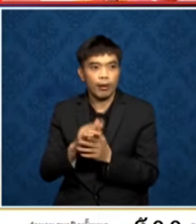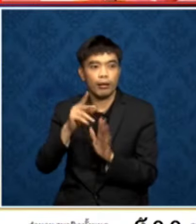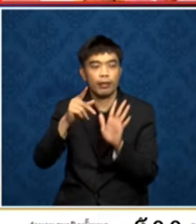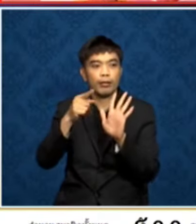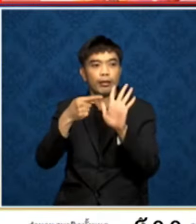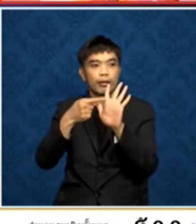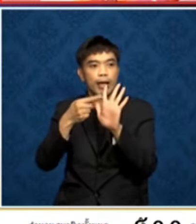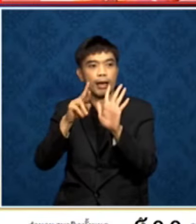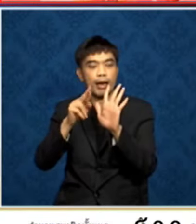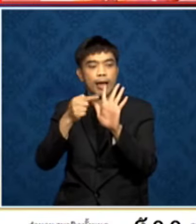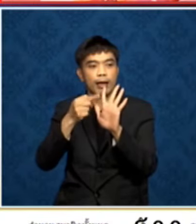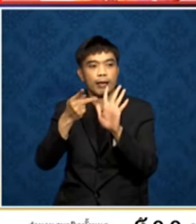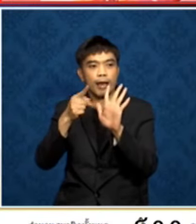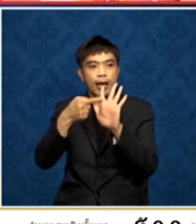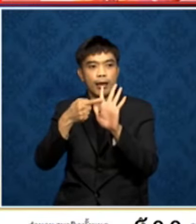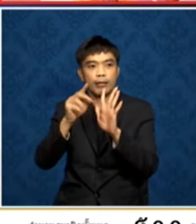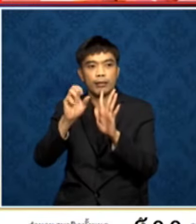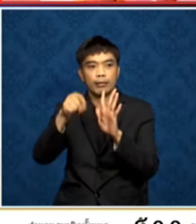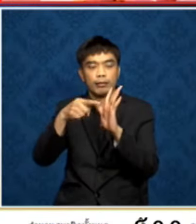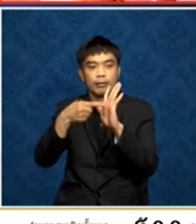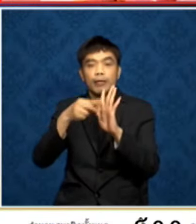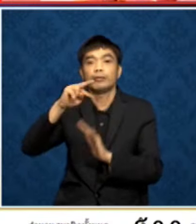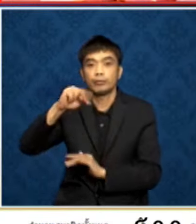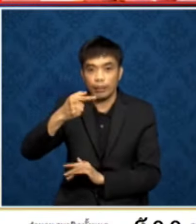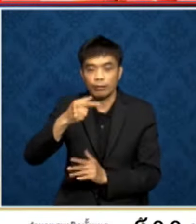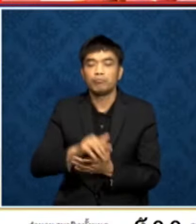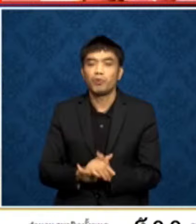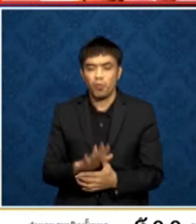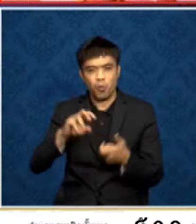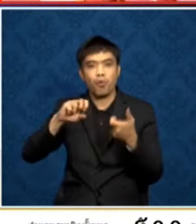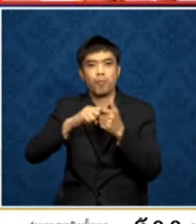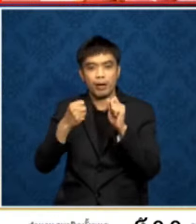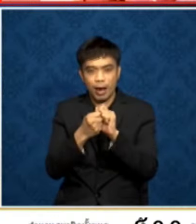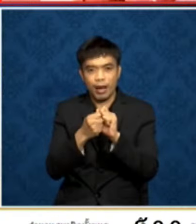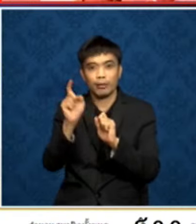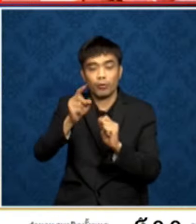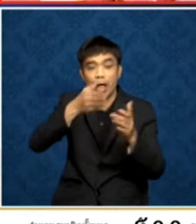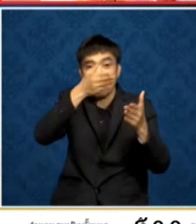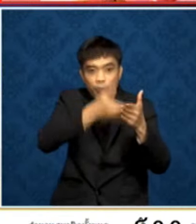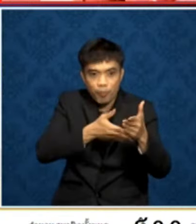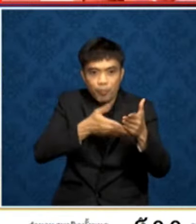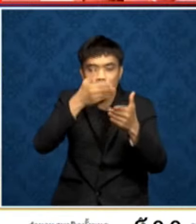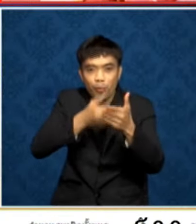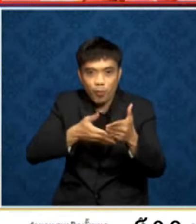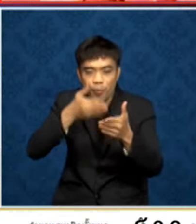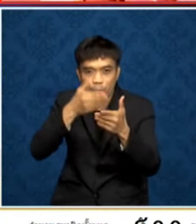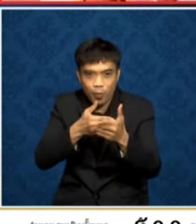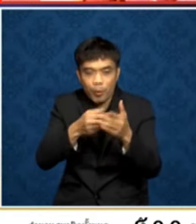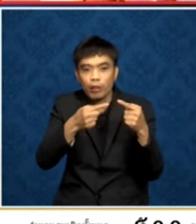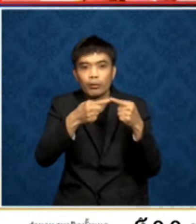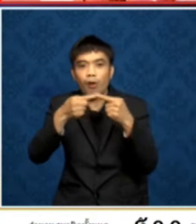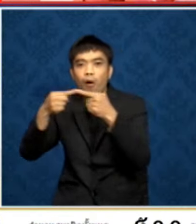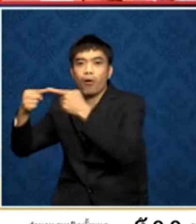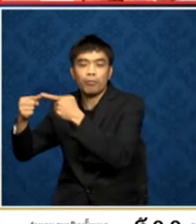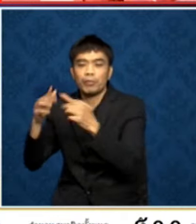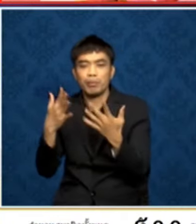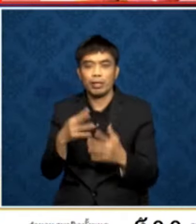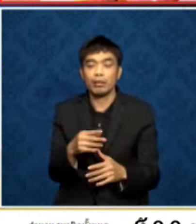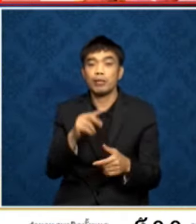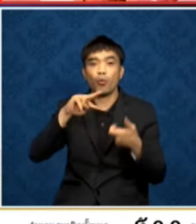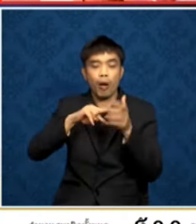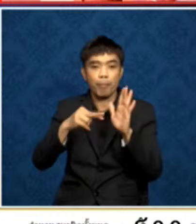ให้มีความเป็นไปได้สูงหรือมีช่องโหวเยอะที่จะเปิดโอกาสให้เกิดความไม่โปร่งใสในระบบนั่น